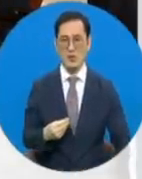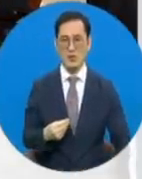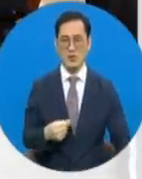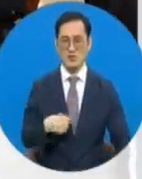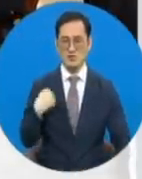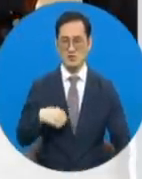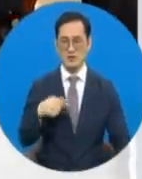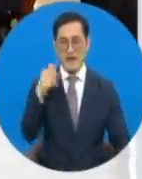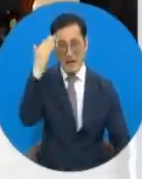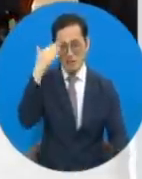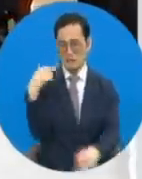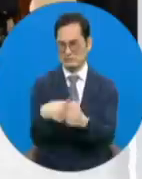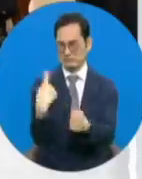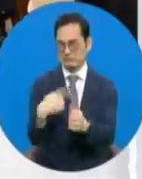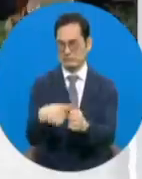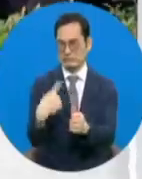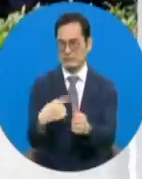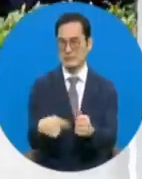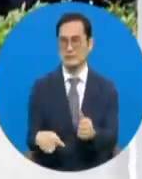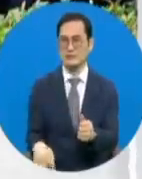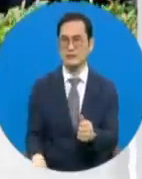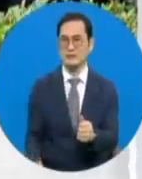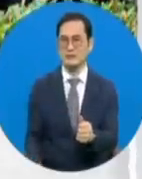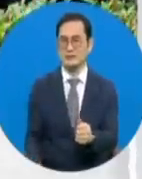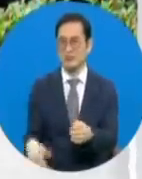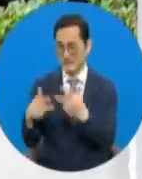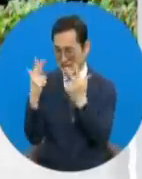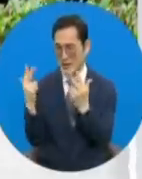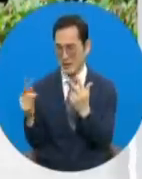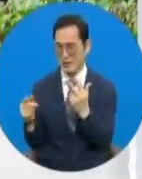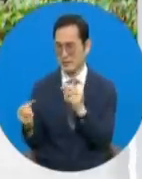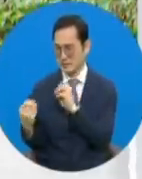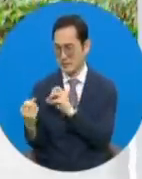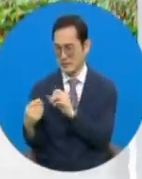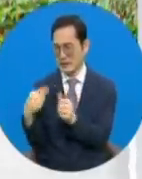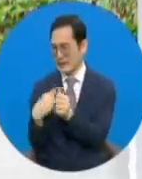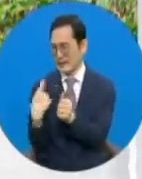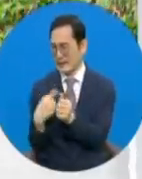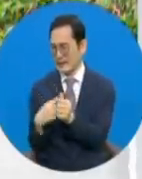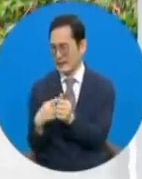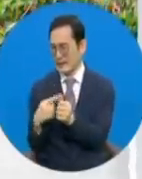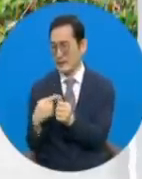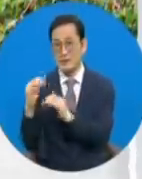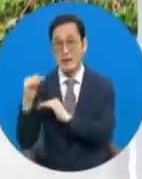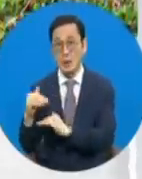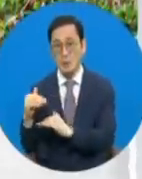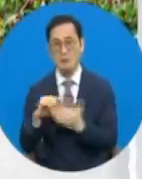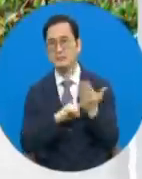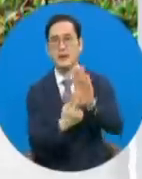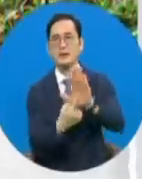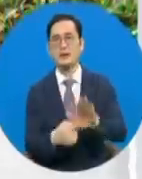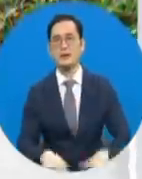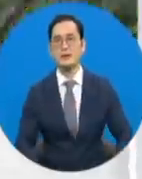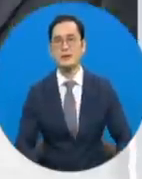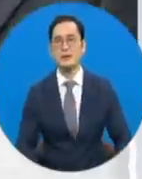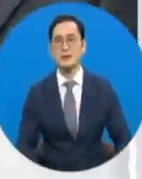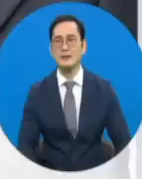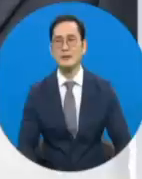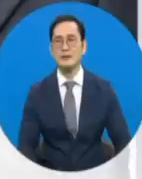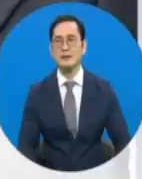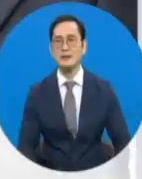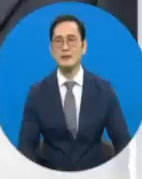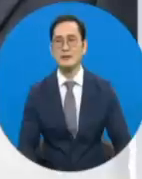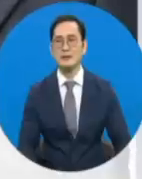대사의 발언들 그리고 여기에 대한 내용들을 보도자료로 이례적으로 배포까지 했다고 하니까 실질적으로 이재명 대표가